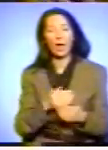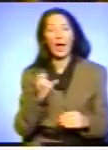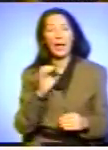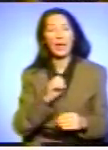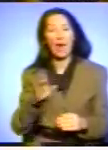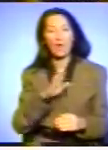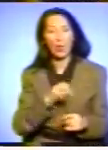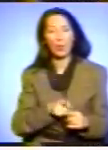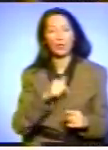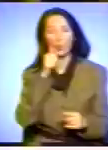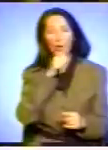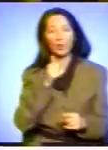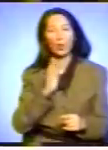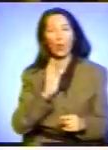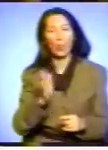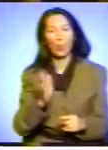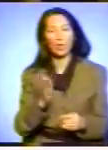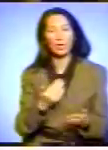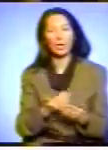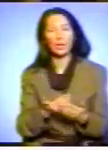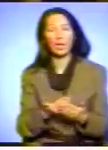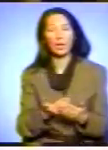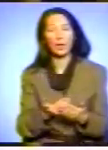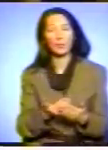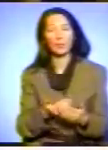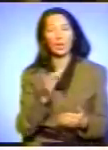в этом году будет где-то